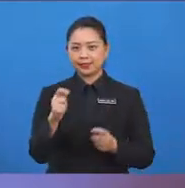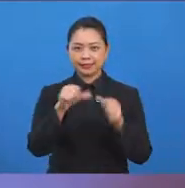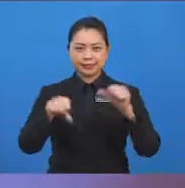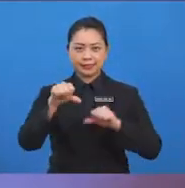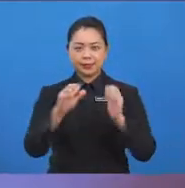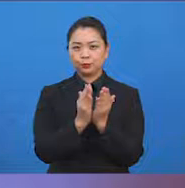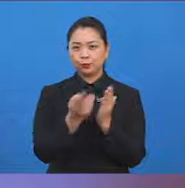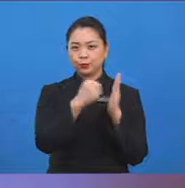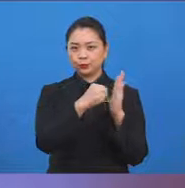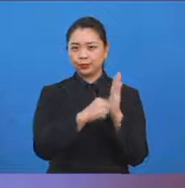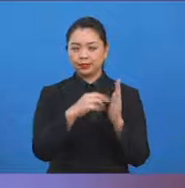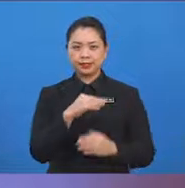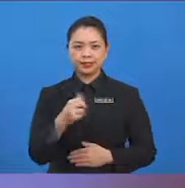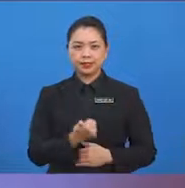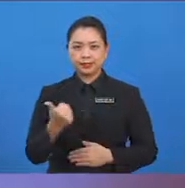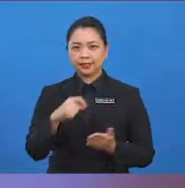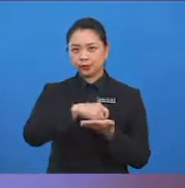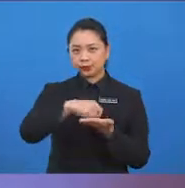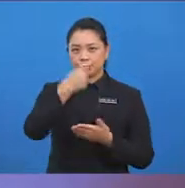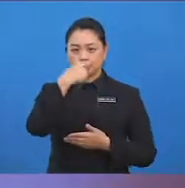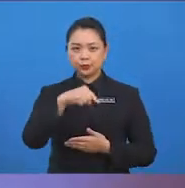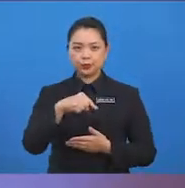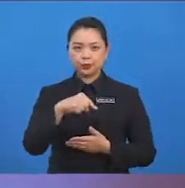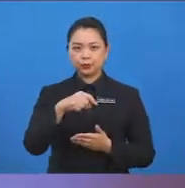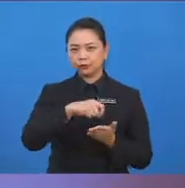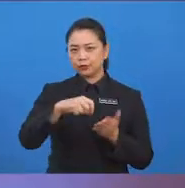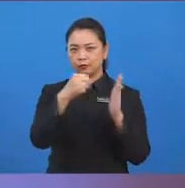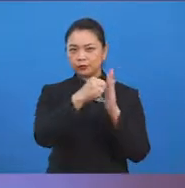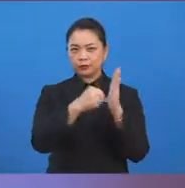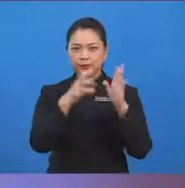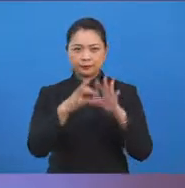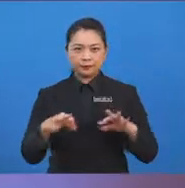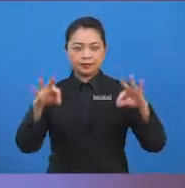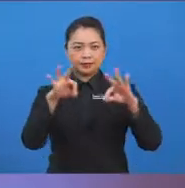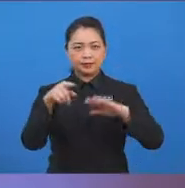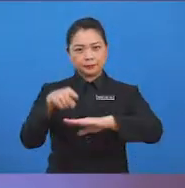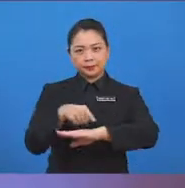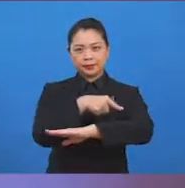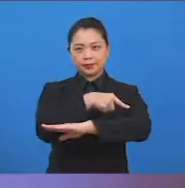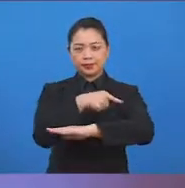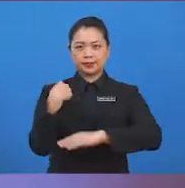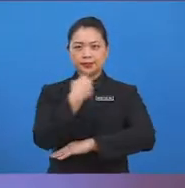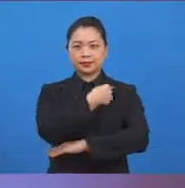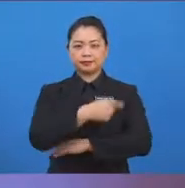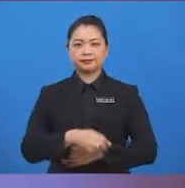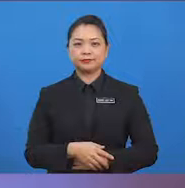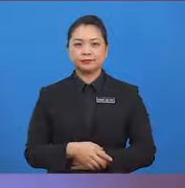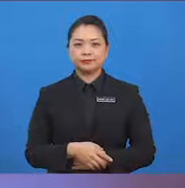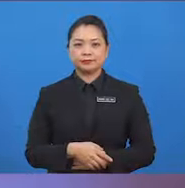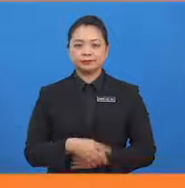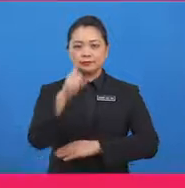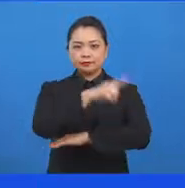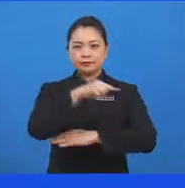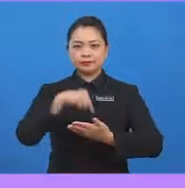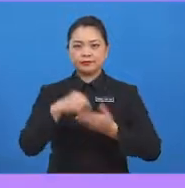buku nota dan alat tulis untuk mencatat isi penting sepanjang pembelajaran kita hari ini. Hari ini,